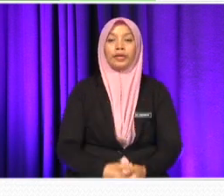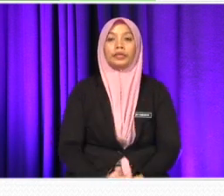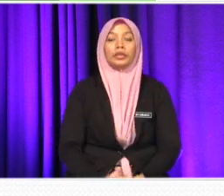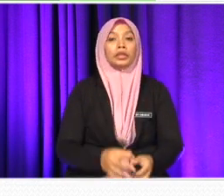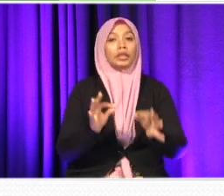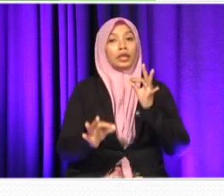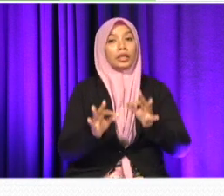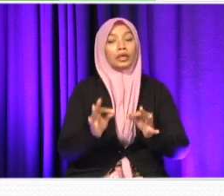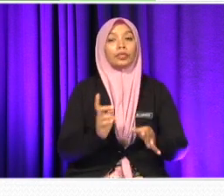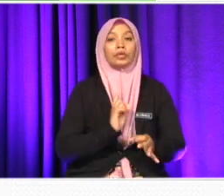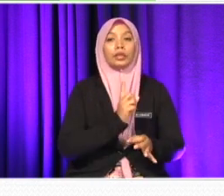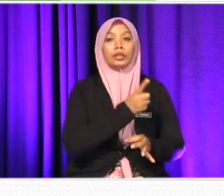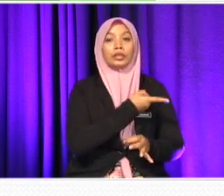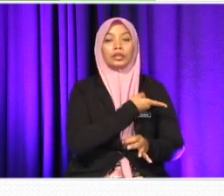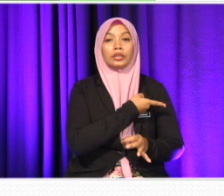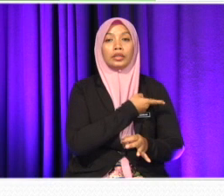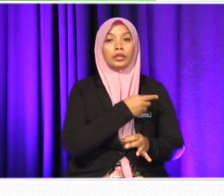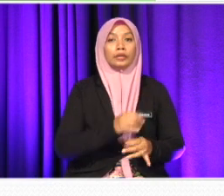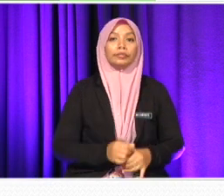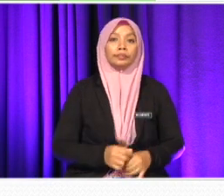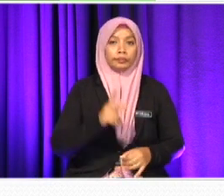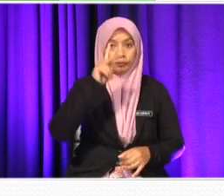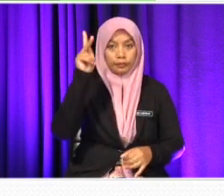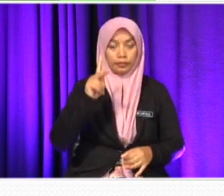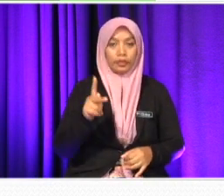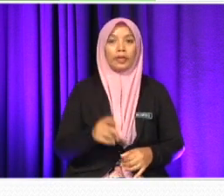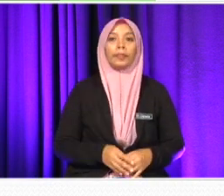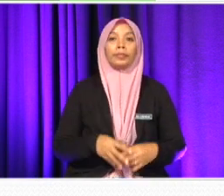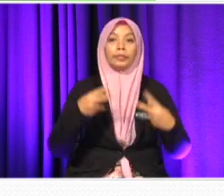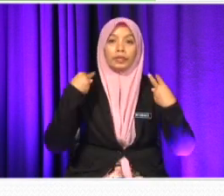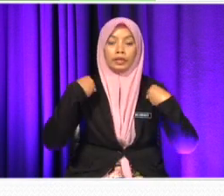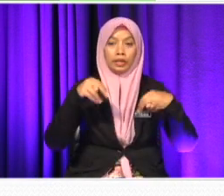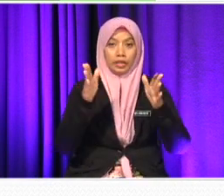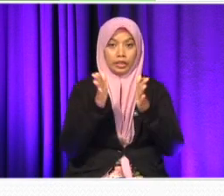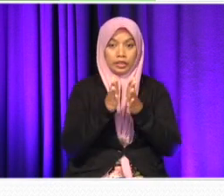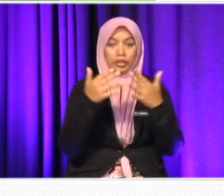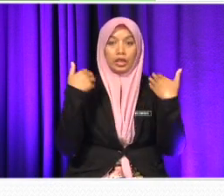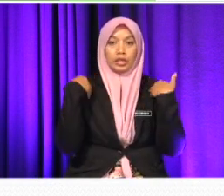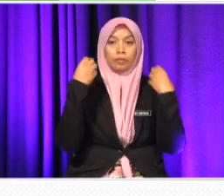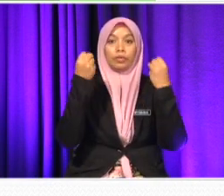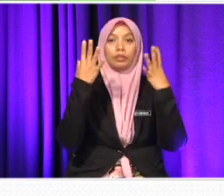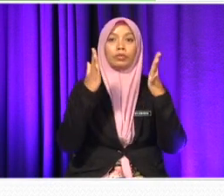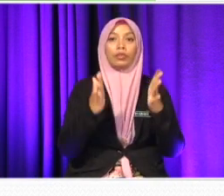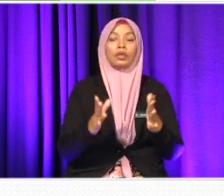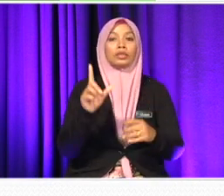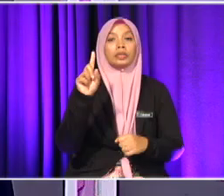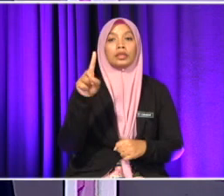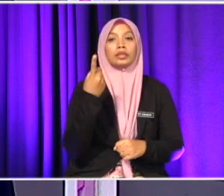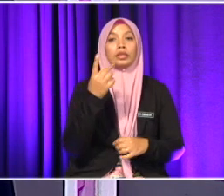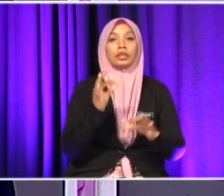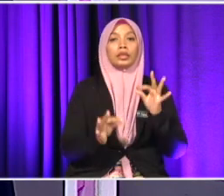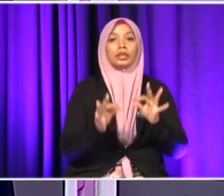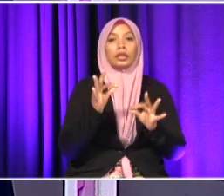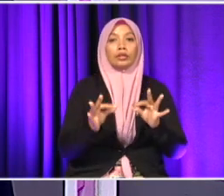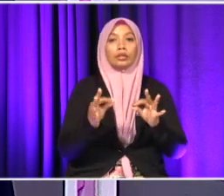industri yang bersalah yang biasanya kalau punya pedagang kecil Mungkin dia hanya beberapa orang saja tapi kalau kita memiliki